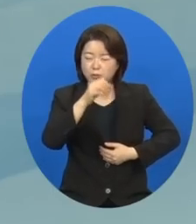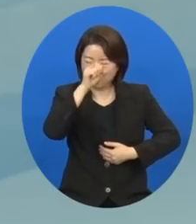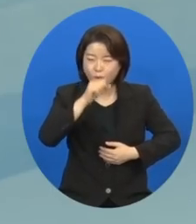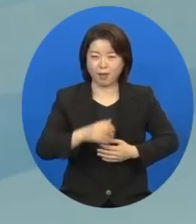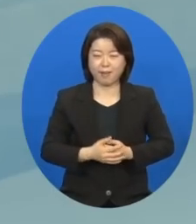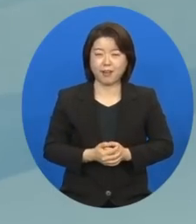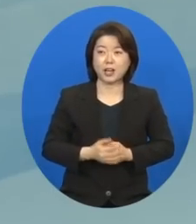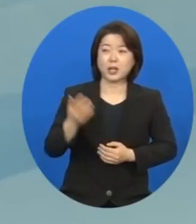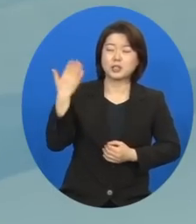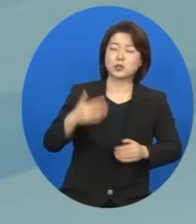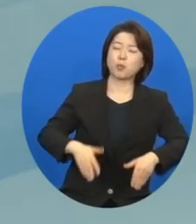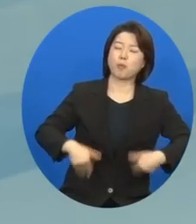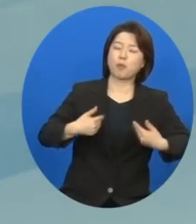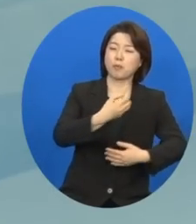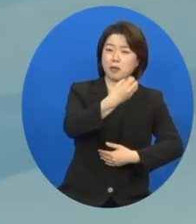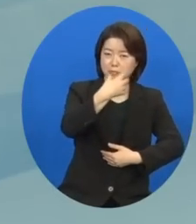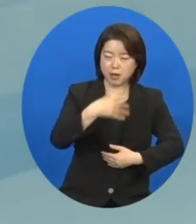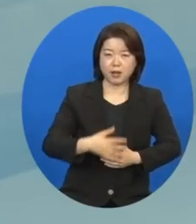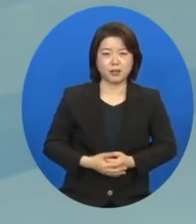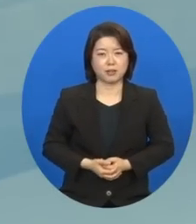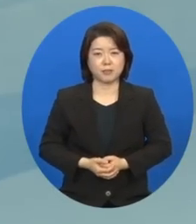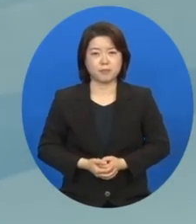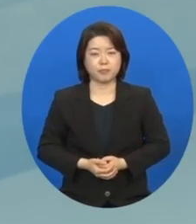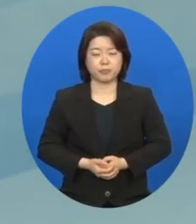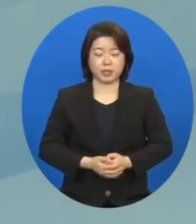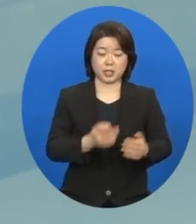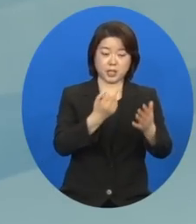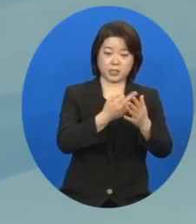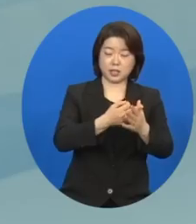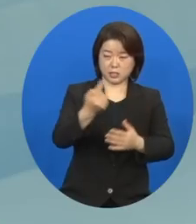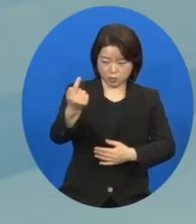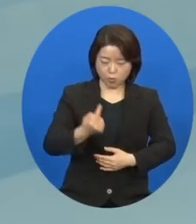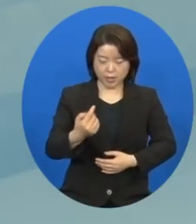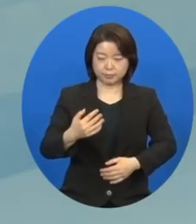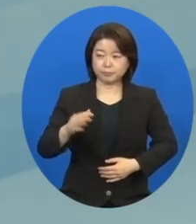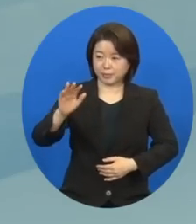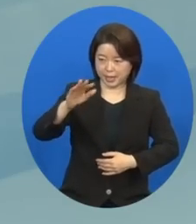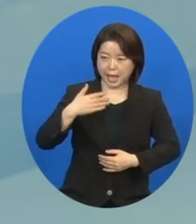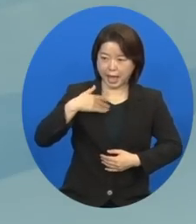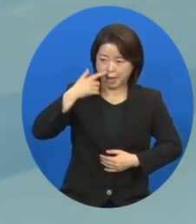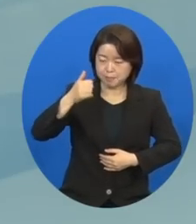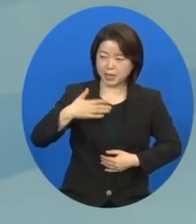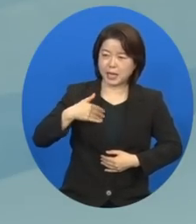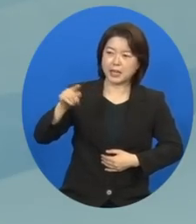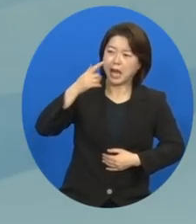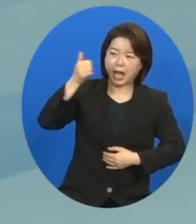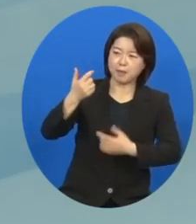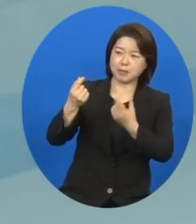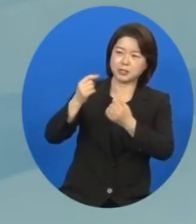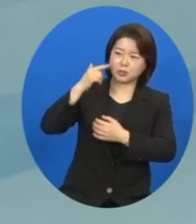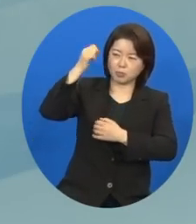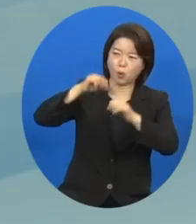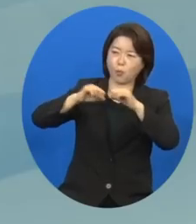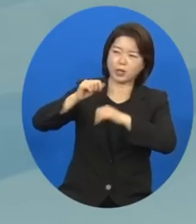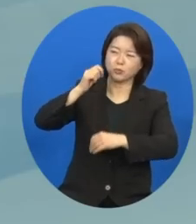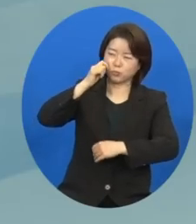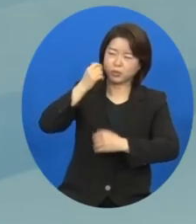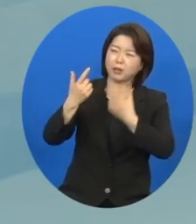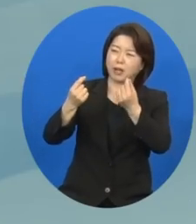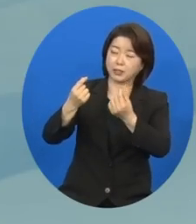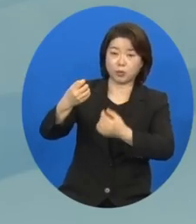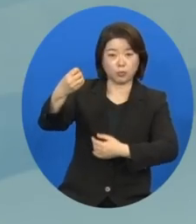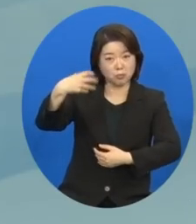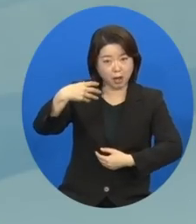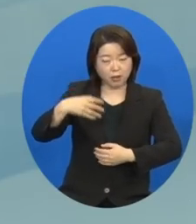봄에 그런 얘기를 하는 거예요. 큰아들이 오더니 아빠 저는 아빠처럼 목회는 못할 것 같아요 뭐 그러는 거예요.